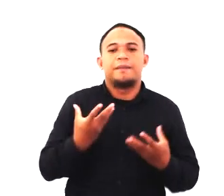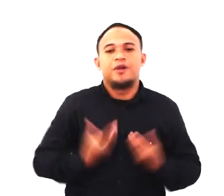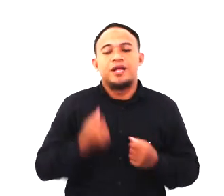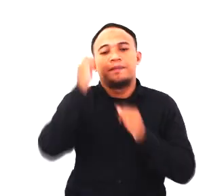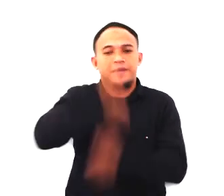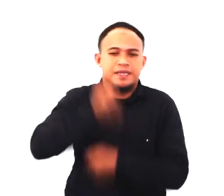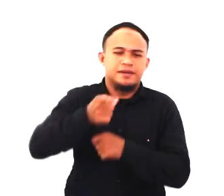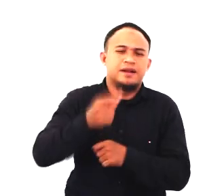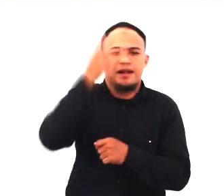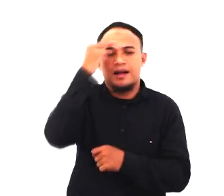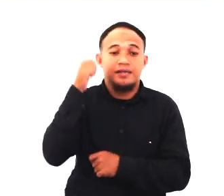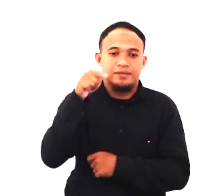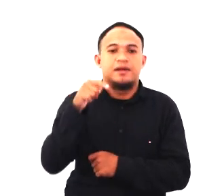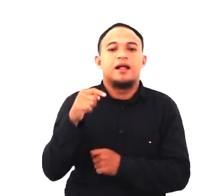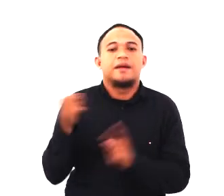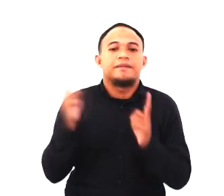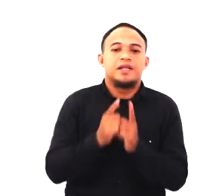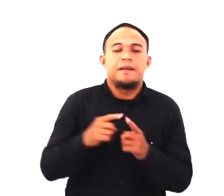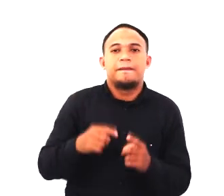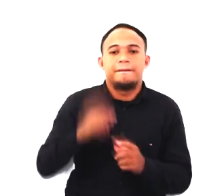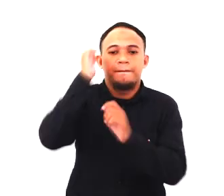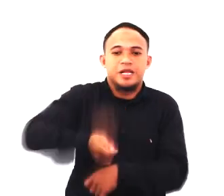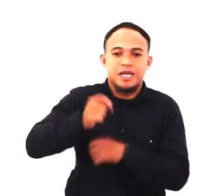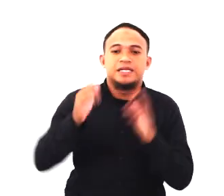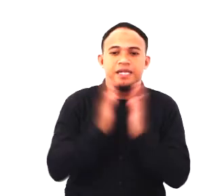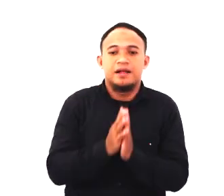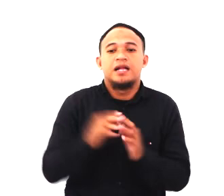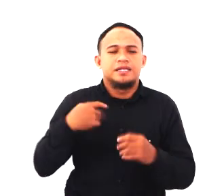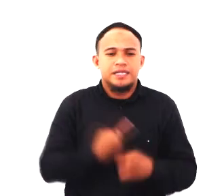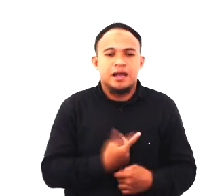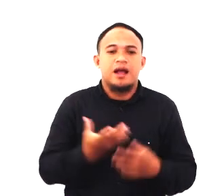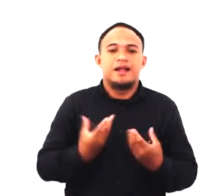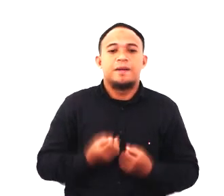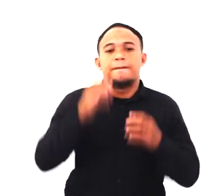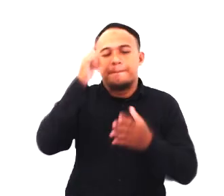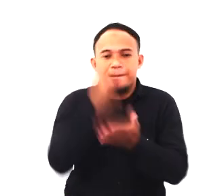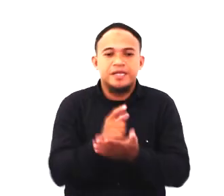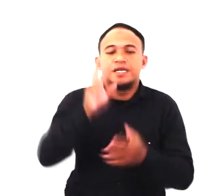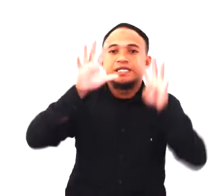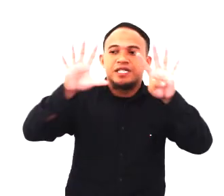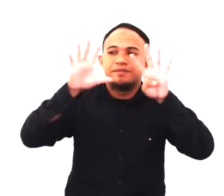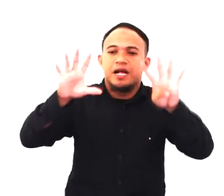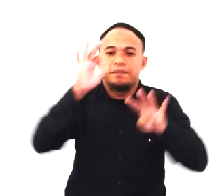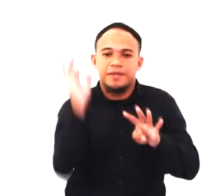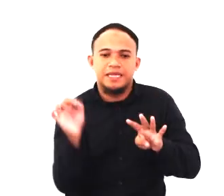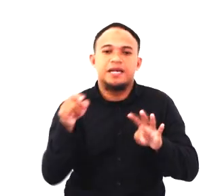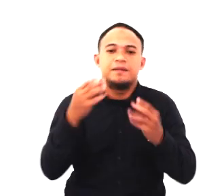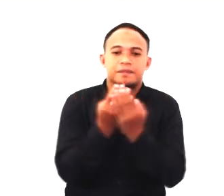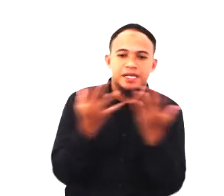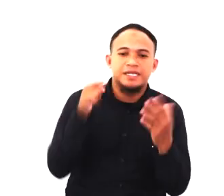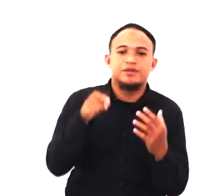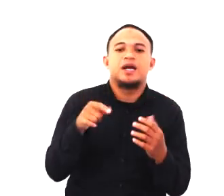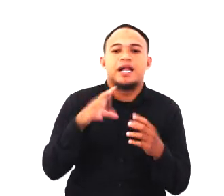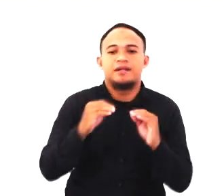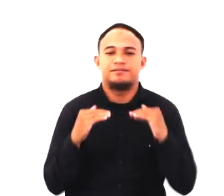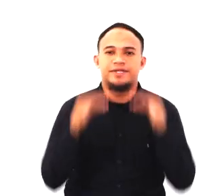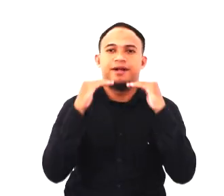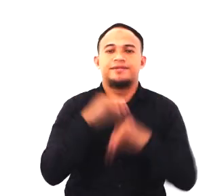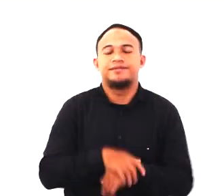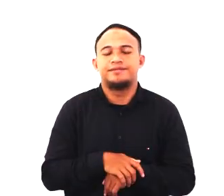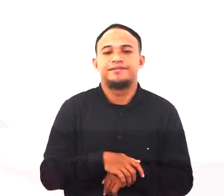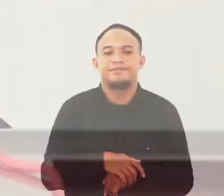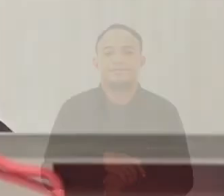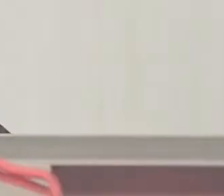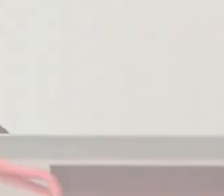kembangkan pertanian tidak berdayakan, ya pasti 39% rakyat itu